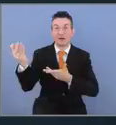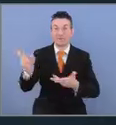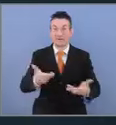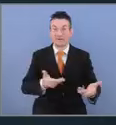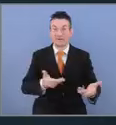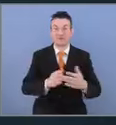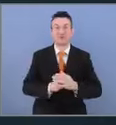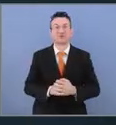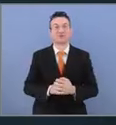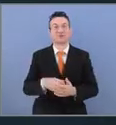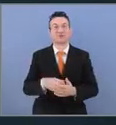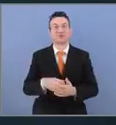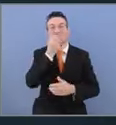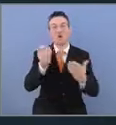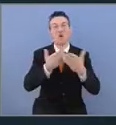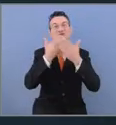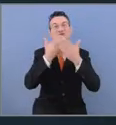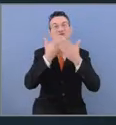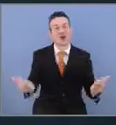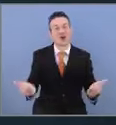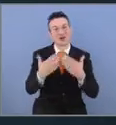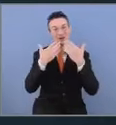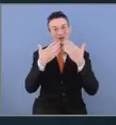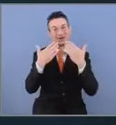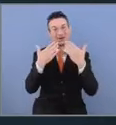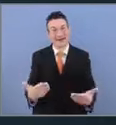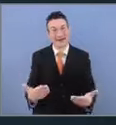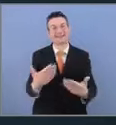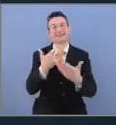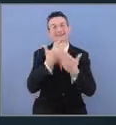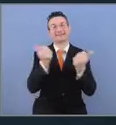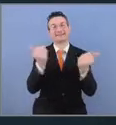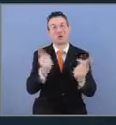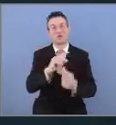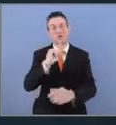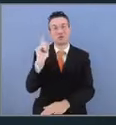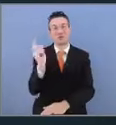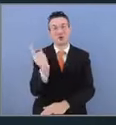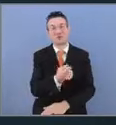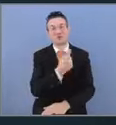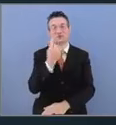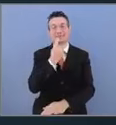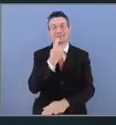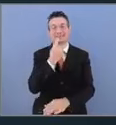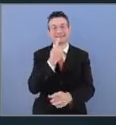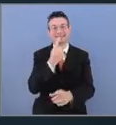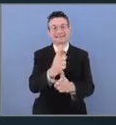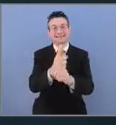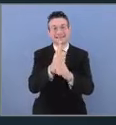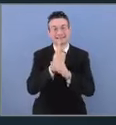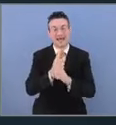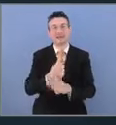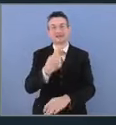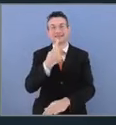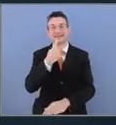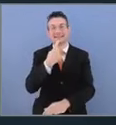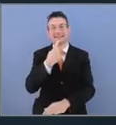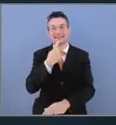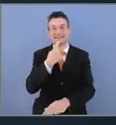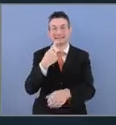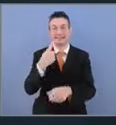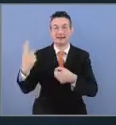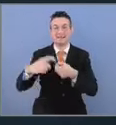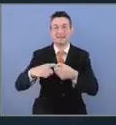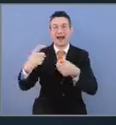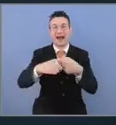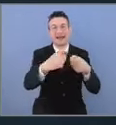Buongiorno, buongiorno, grazie. Grazie, un saluto a tutti coloro che ci seguono, che sono collegati, a tutti i nostri partner,